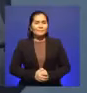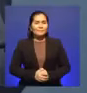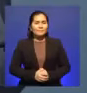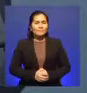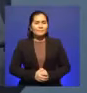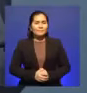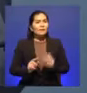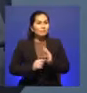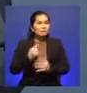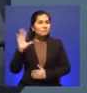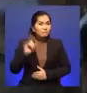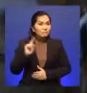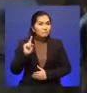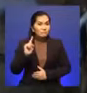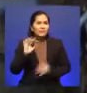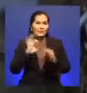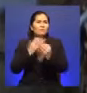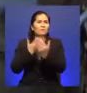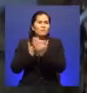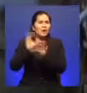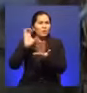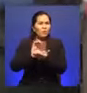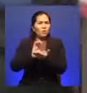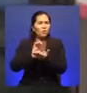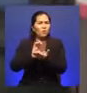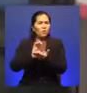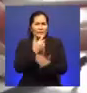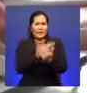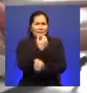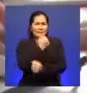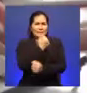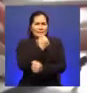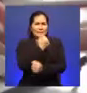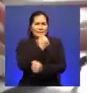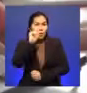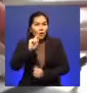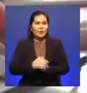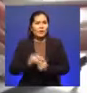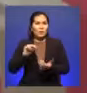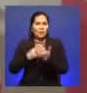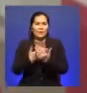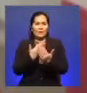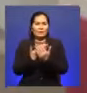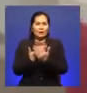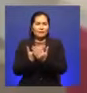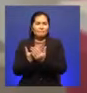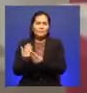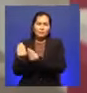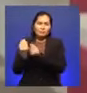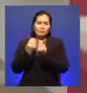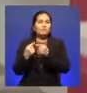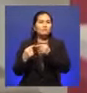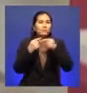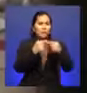ที่มาที่ไปของเงินวันละ10บาทจริงๆแล้วมันก็คือการส่งต่อการส่งมอบงานที่มีคุณค่า